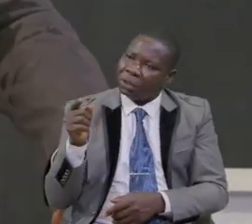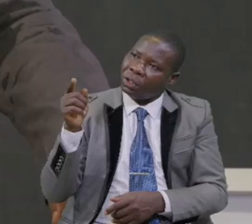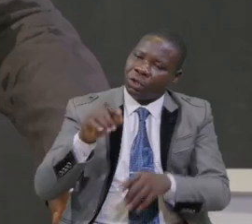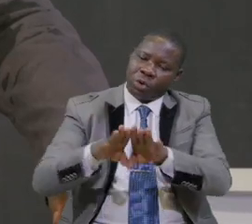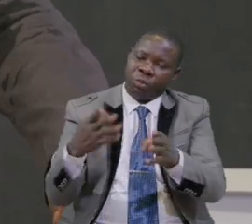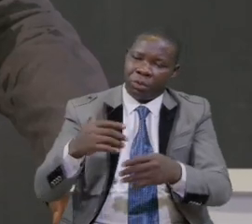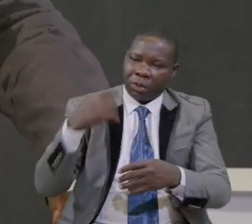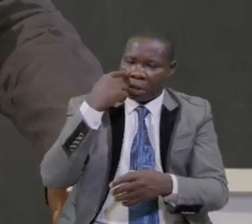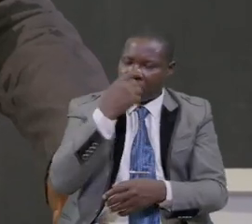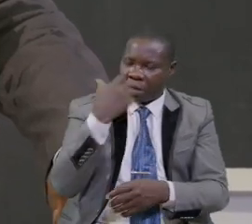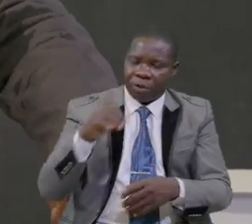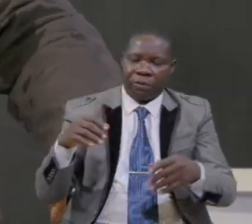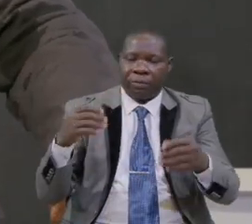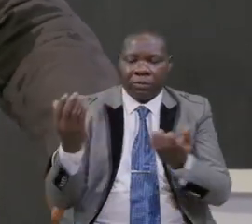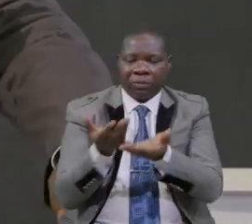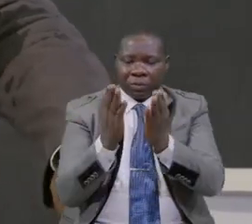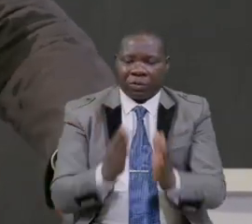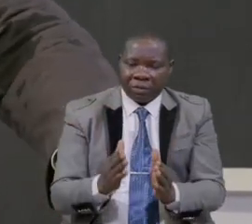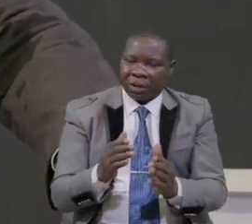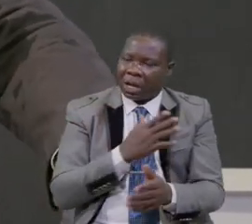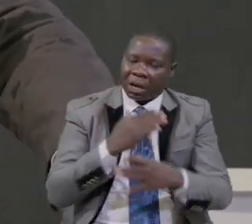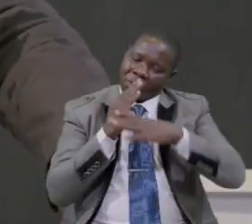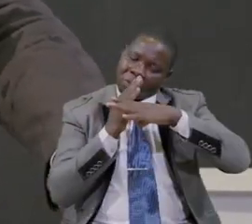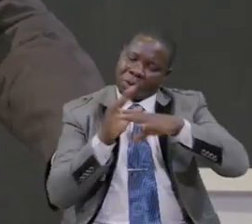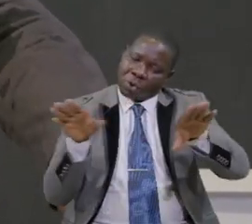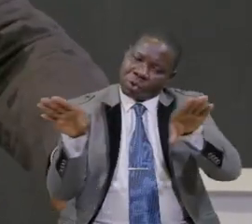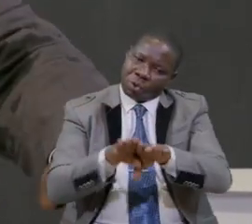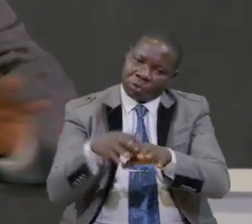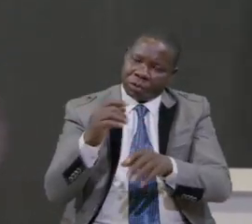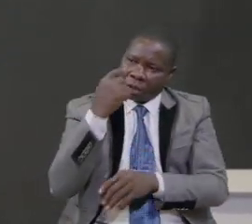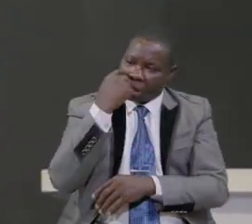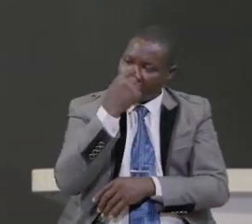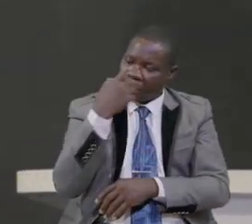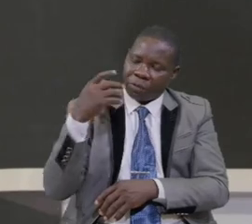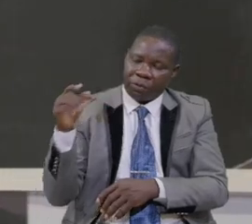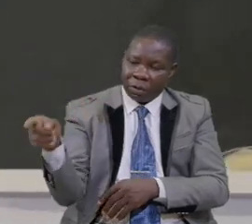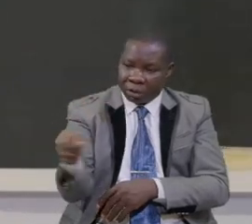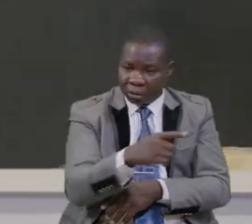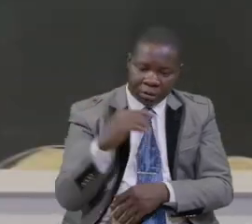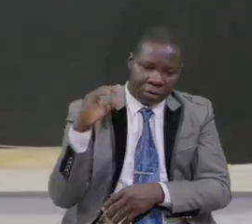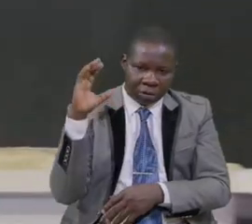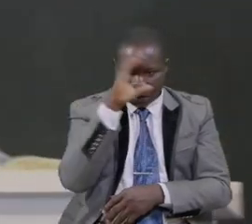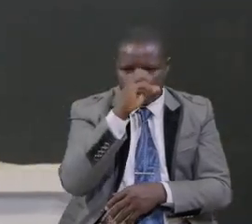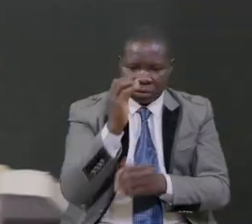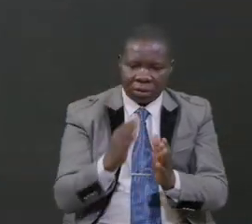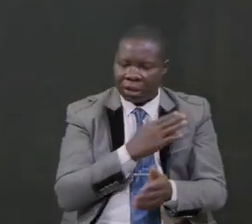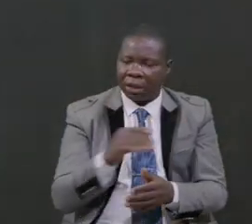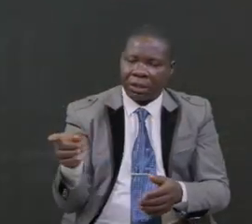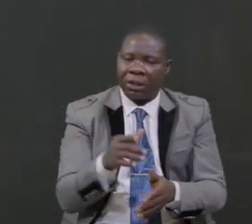serviteur, il a obstrué, aveuglé les yeux de ces étrangers, et il demandait à